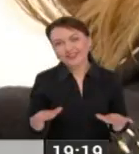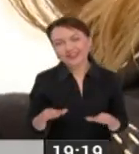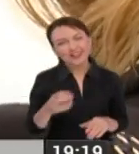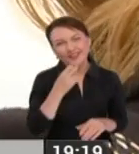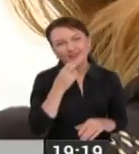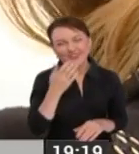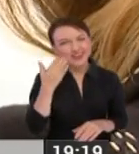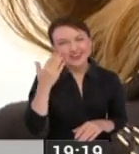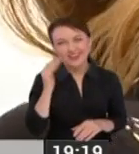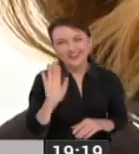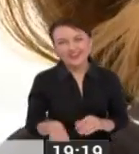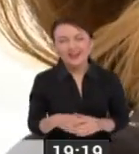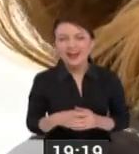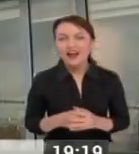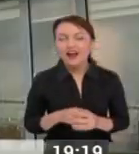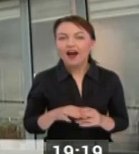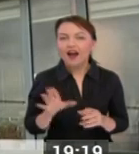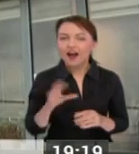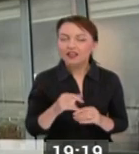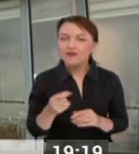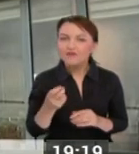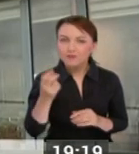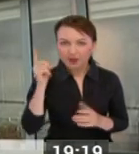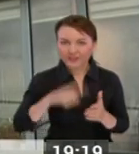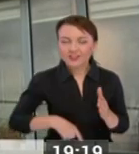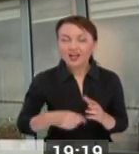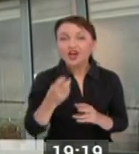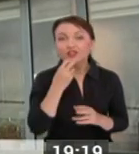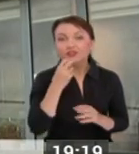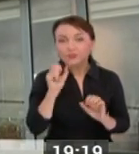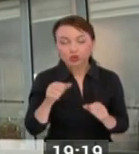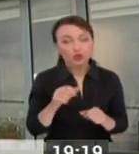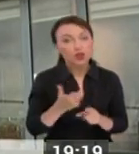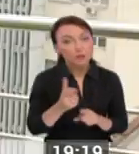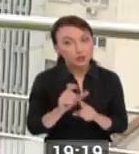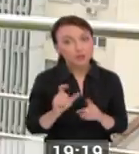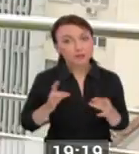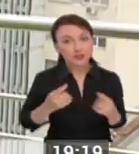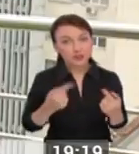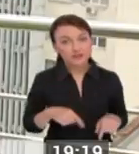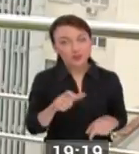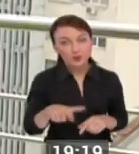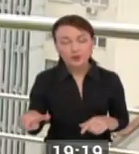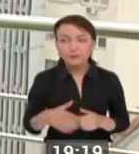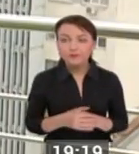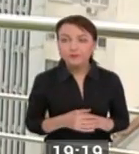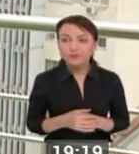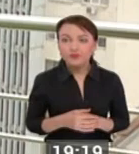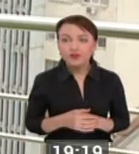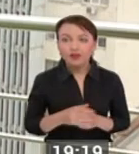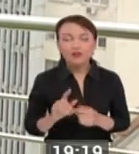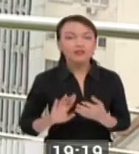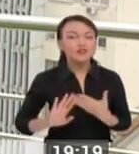розсмішити найпростіше. Проте впевнений, розвеселити можна навіть найбільш депресивних людей. Ти на розстоянні, робиш